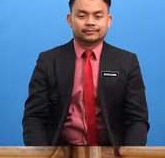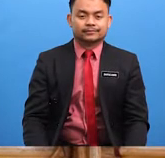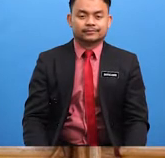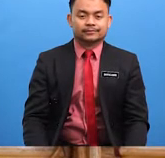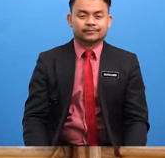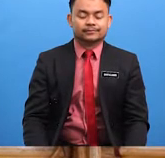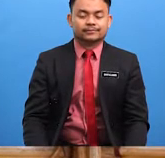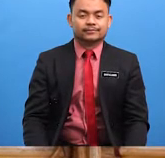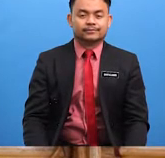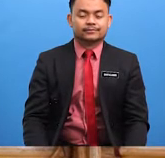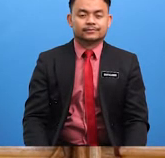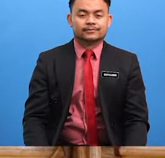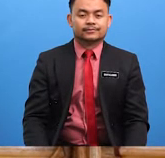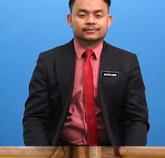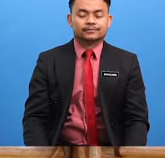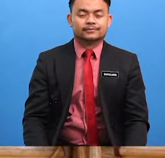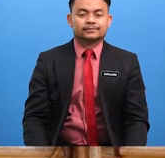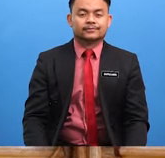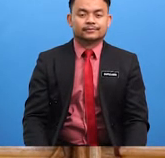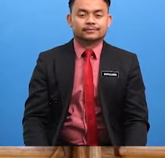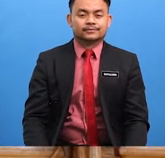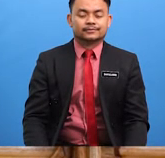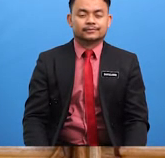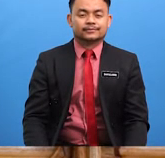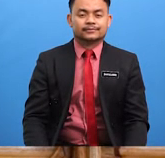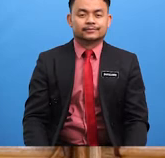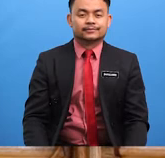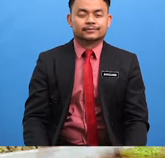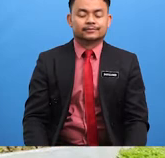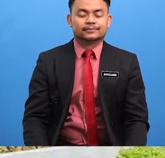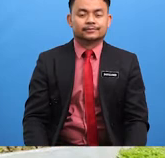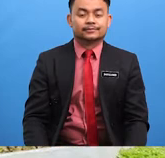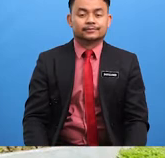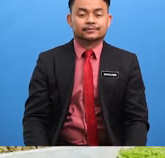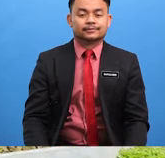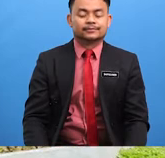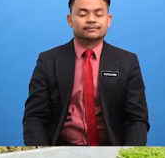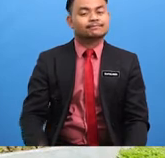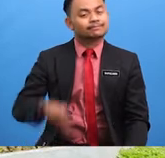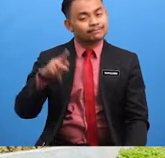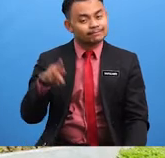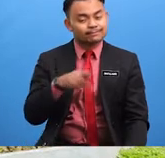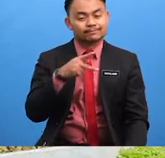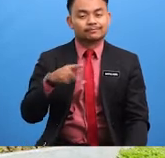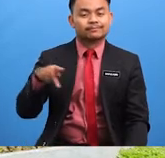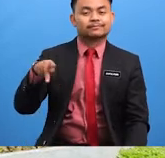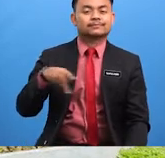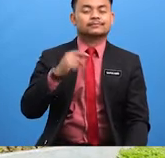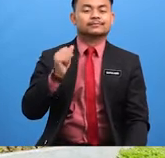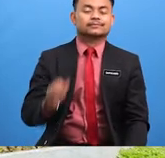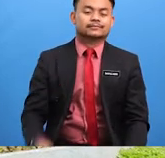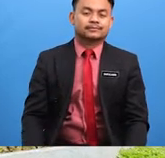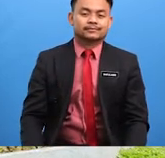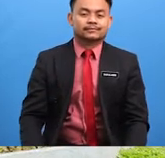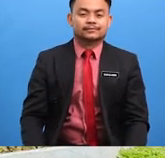pandan dan daun mengkuang. Seri tumpang Pulau Kuraman, ambil